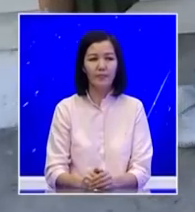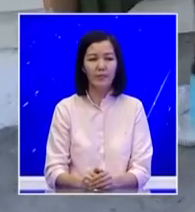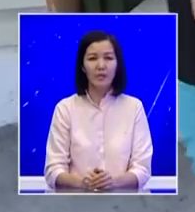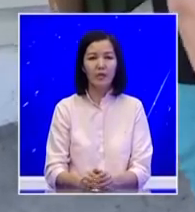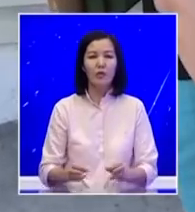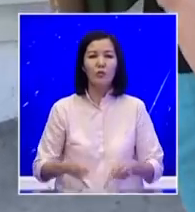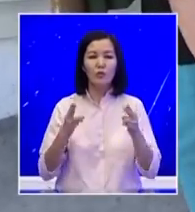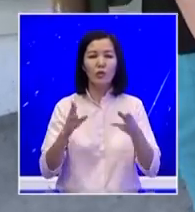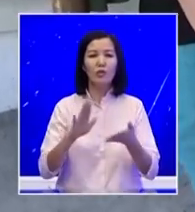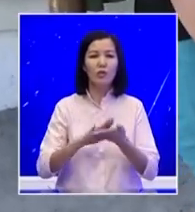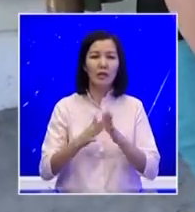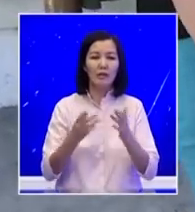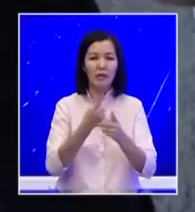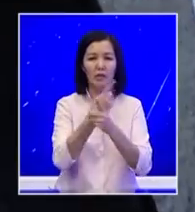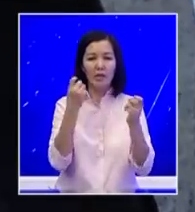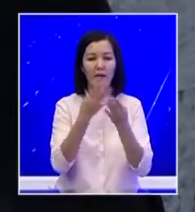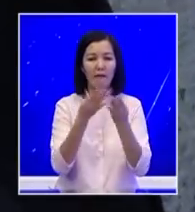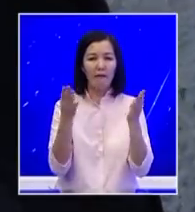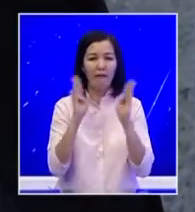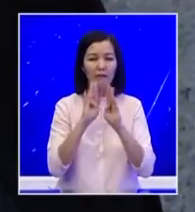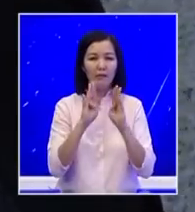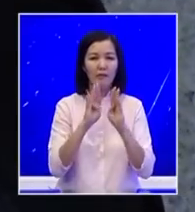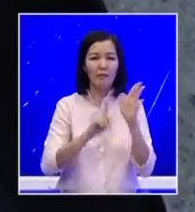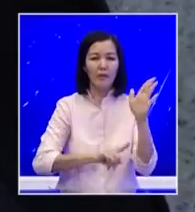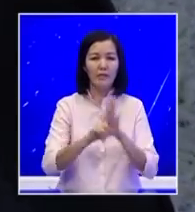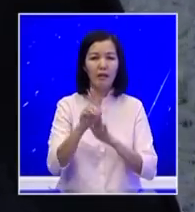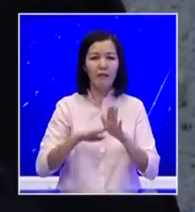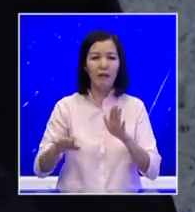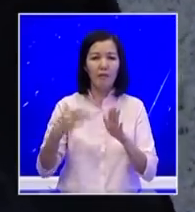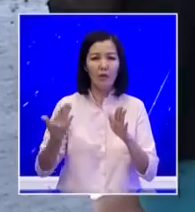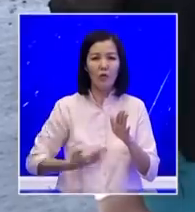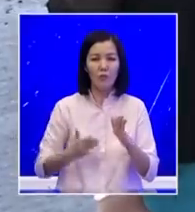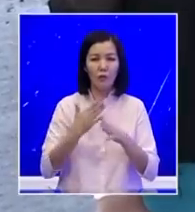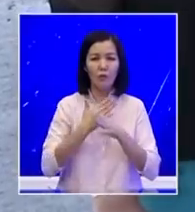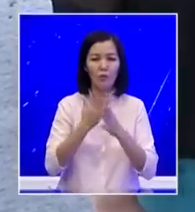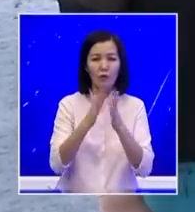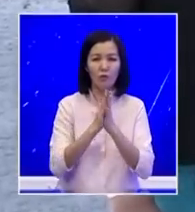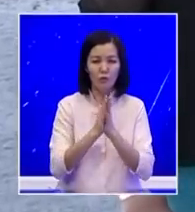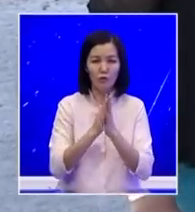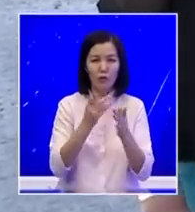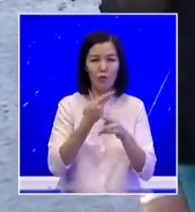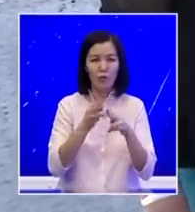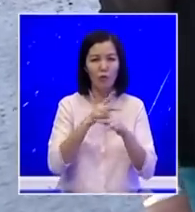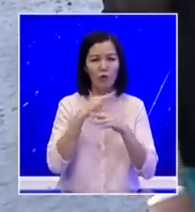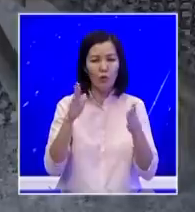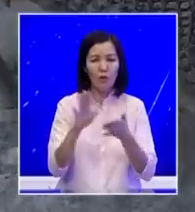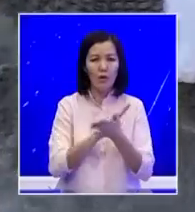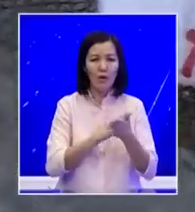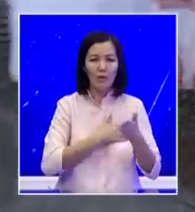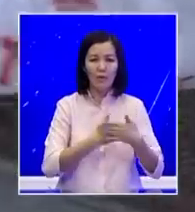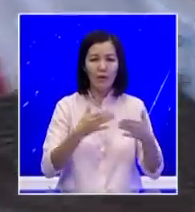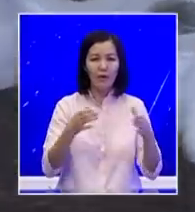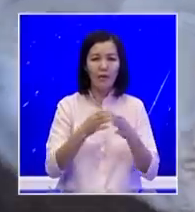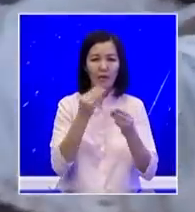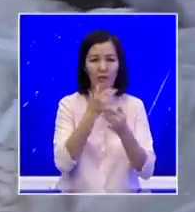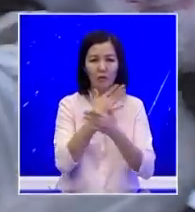Төтенше жағдай жарияланғалы карантин енгізілген аймақтарда әлеуметтік көмек сұраушылар көп. Аудандық жастар ресурстық орталығының еріктілері мұқтаж жандарға